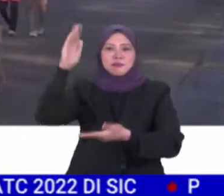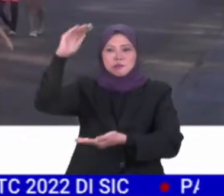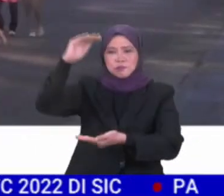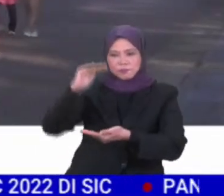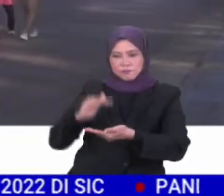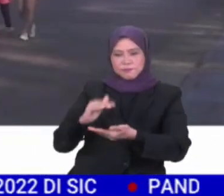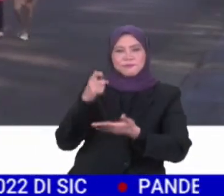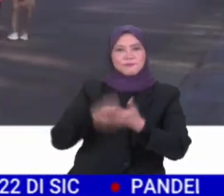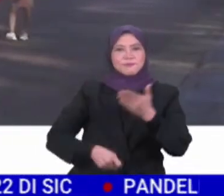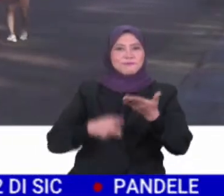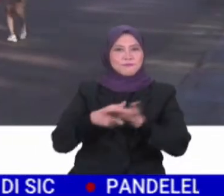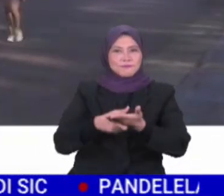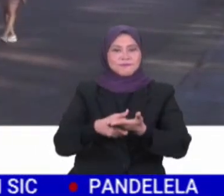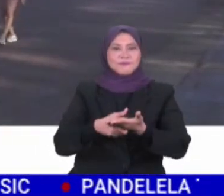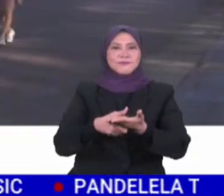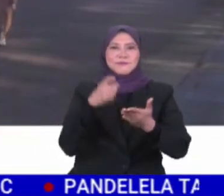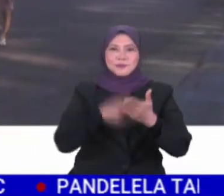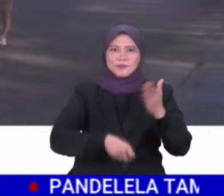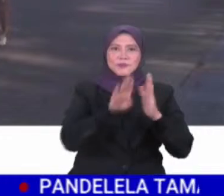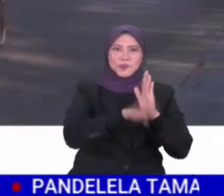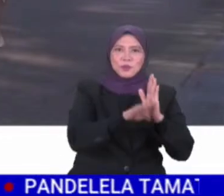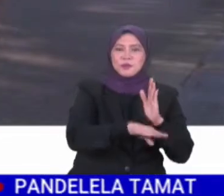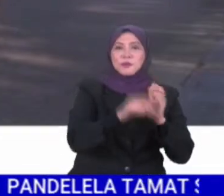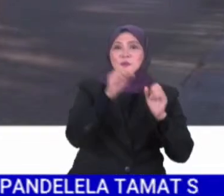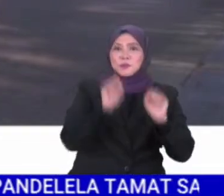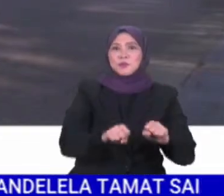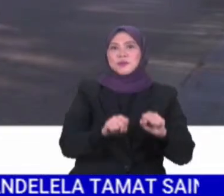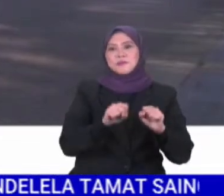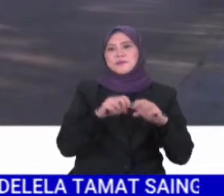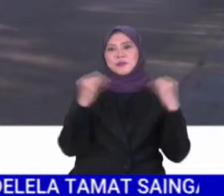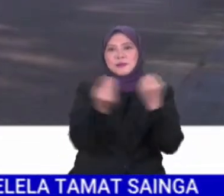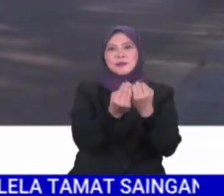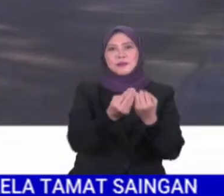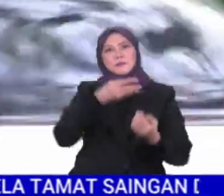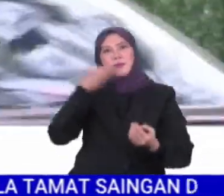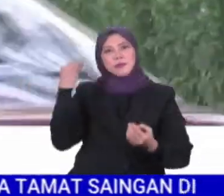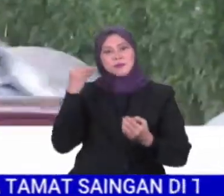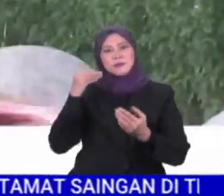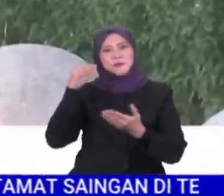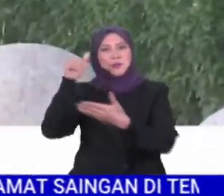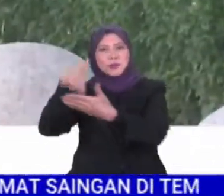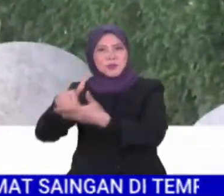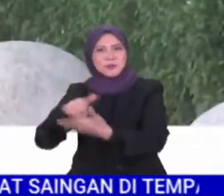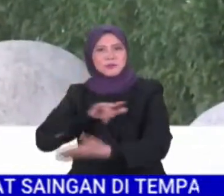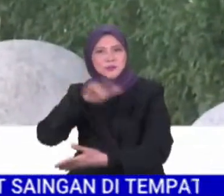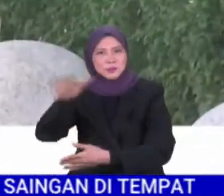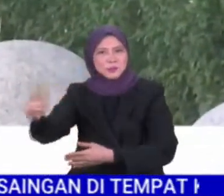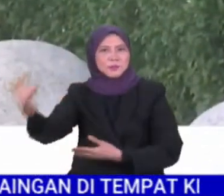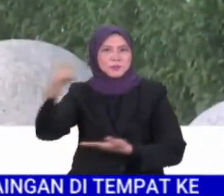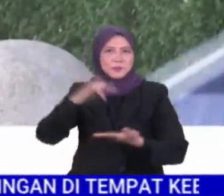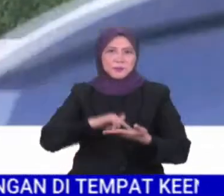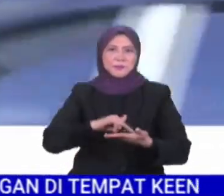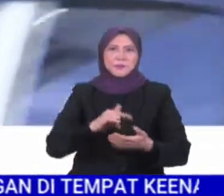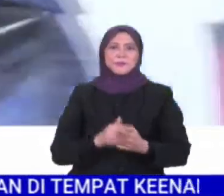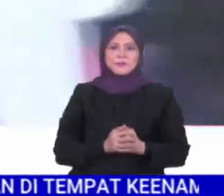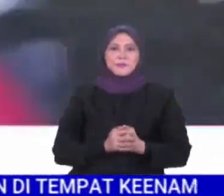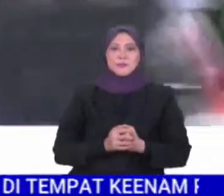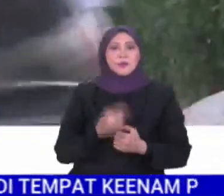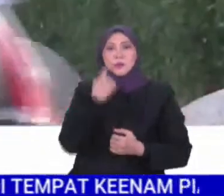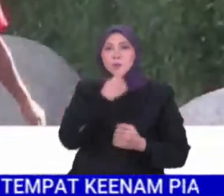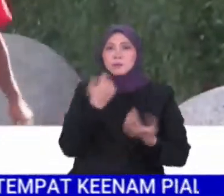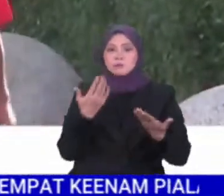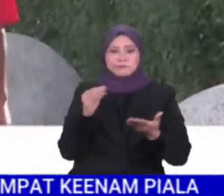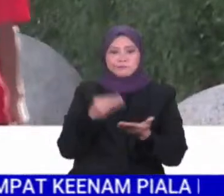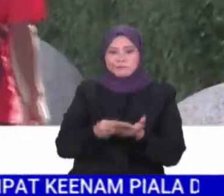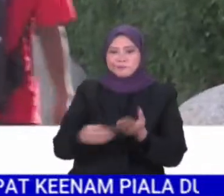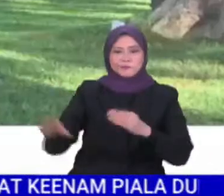tahap minimal bagi memudahkan masyarakat untuk balik dan mengundi hujannya kerajaan Negeri juga telah membuat keputusan tidak memberi